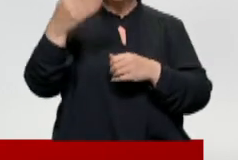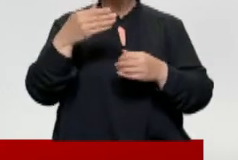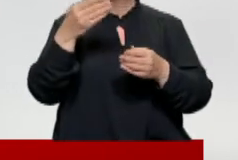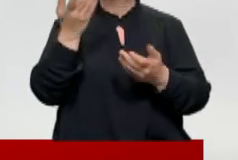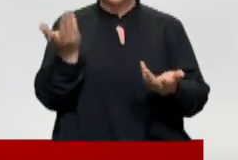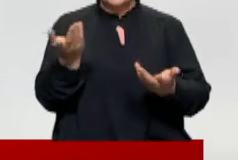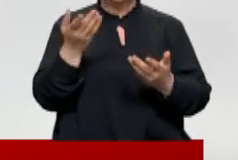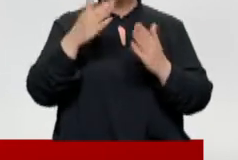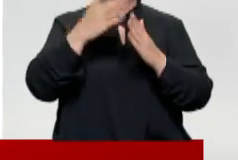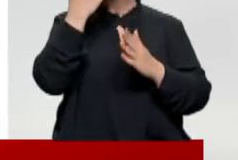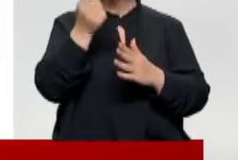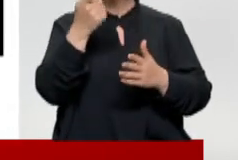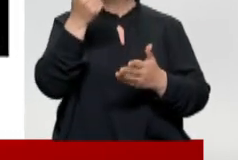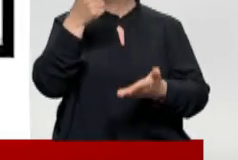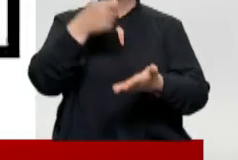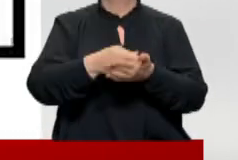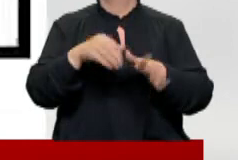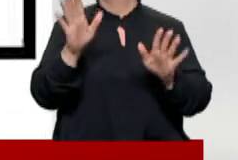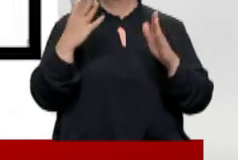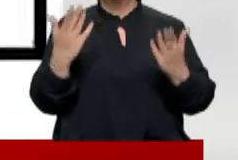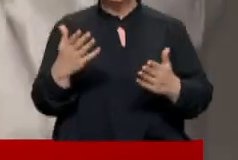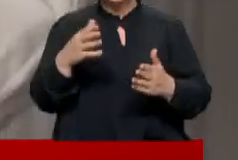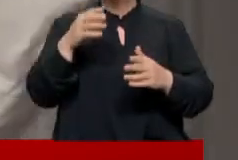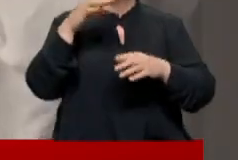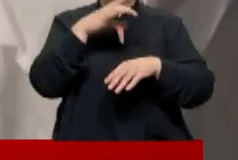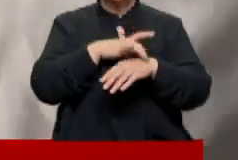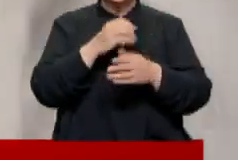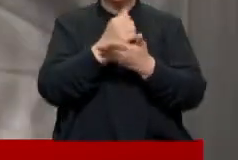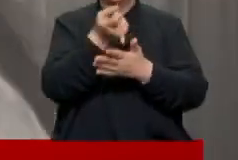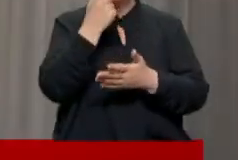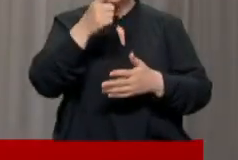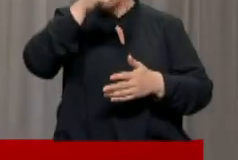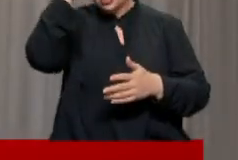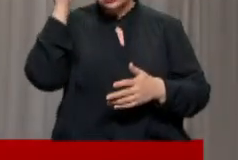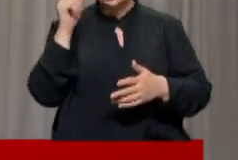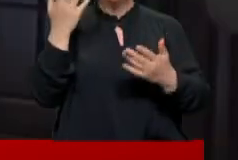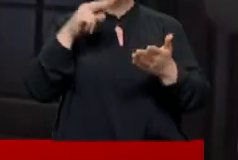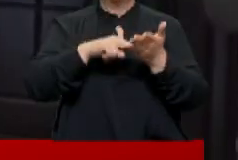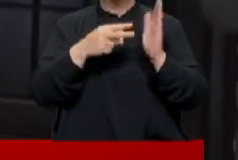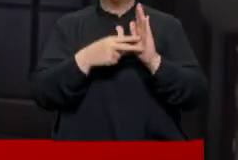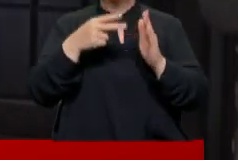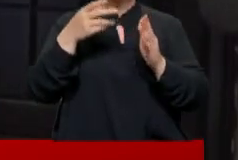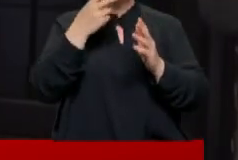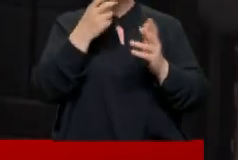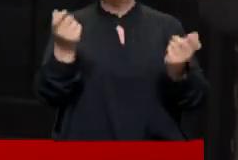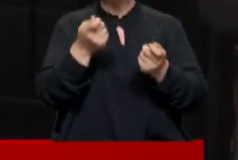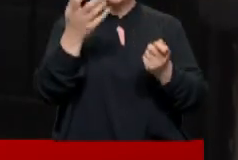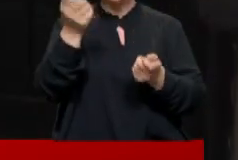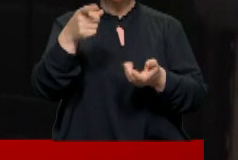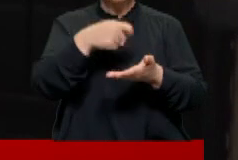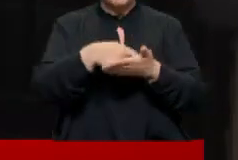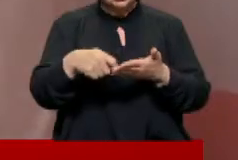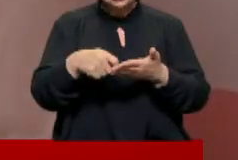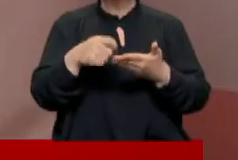icap yani ev nöbeti ücreti ödenmiyor artık. Pratisyen hekim, eczacı, hemşire ve teknik kadroda çalışanların aldığı bu